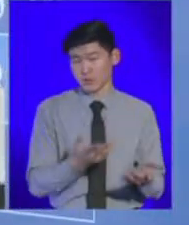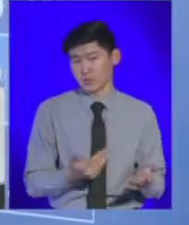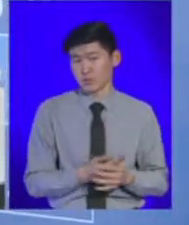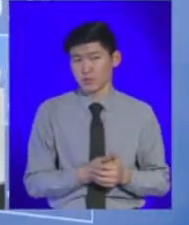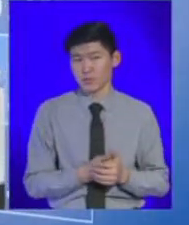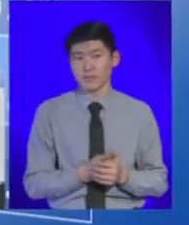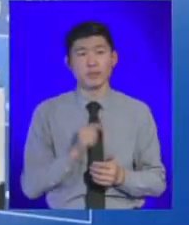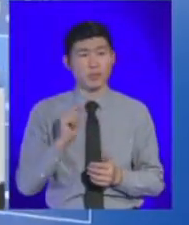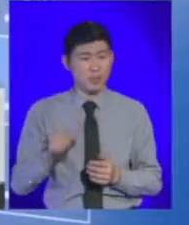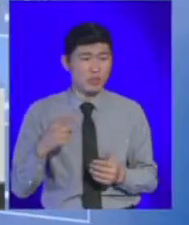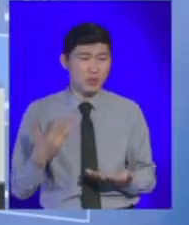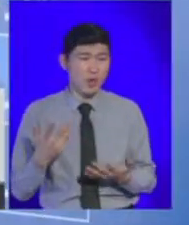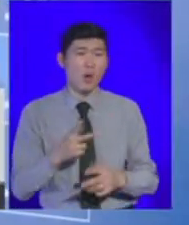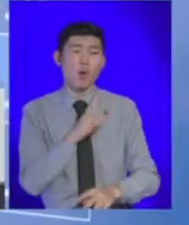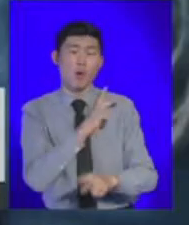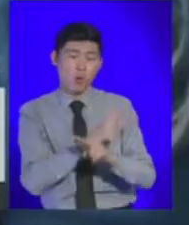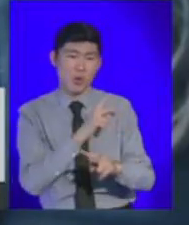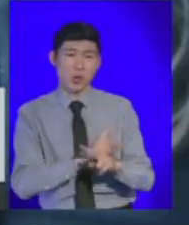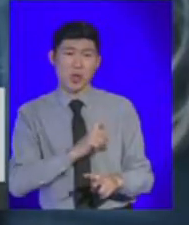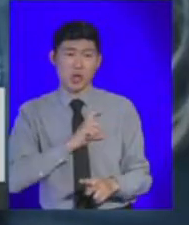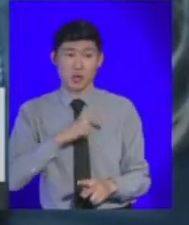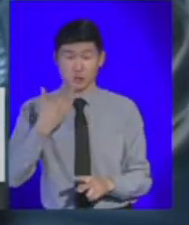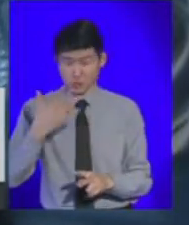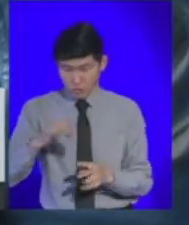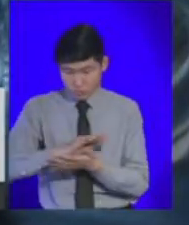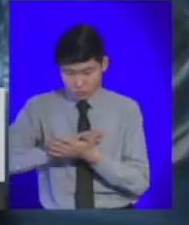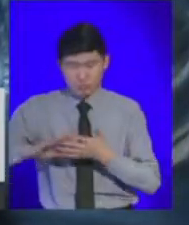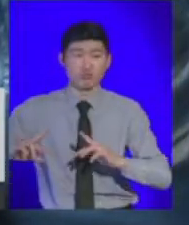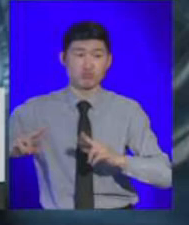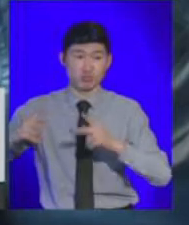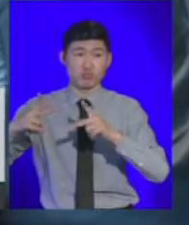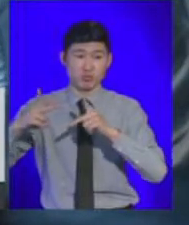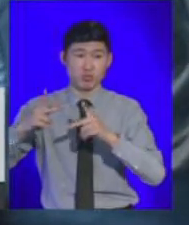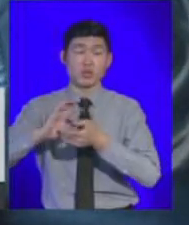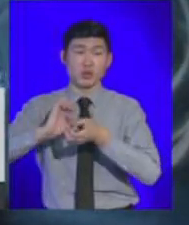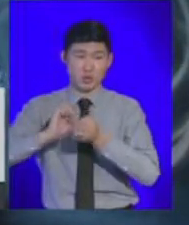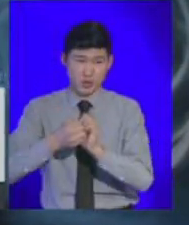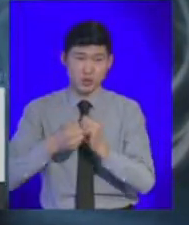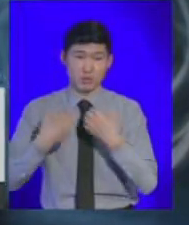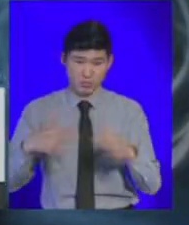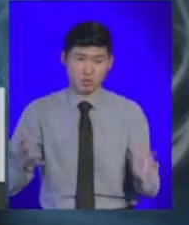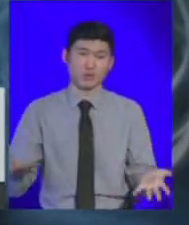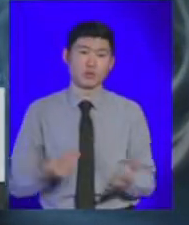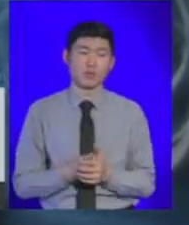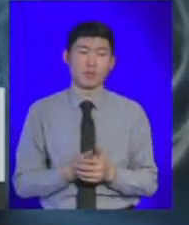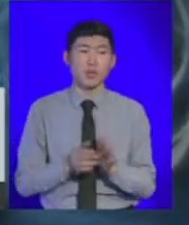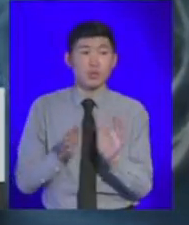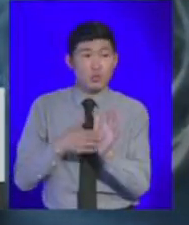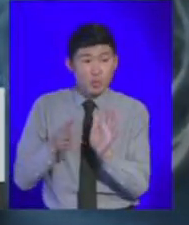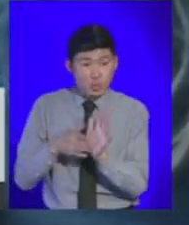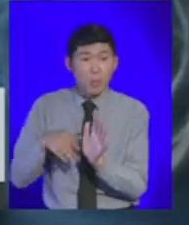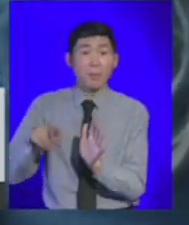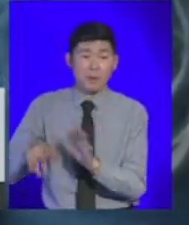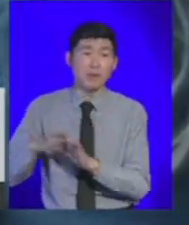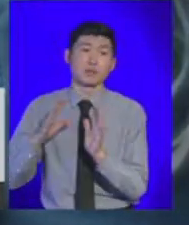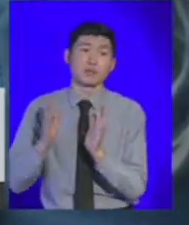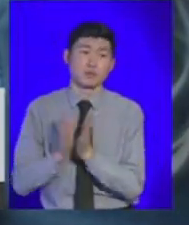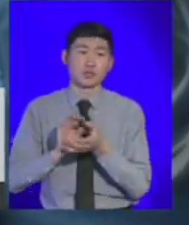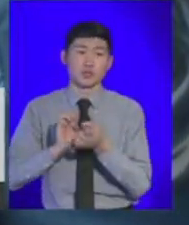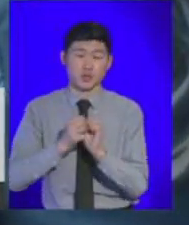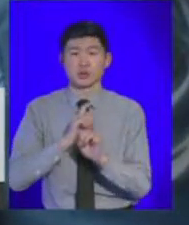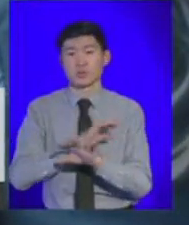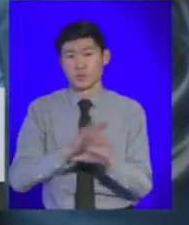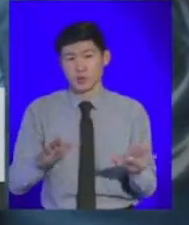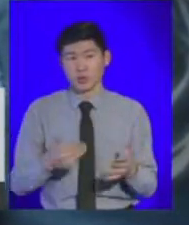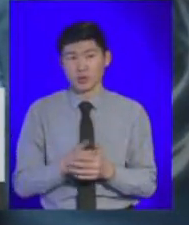тэгэл хууль хэрэгцүүлэн цөмөр энэ юугаар хийчээ. Энэ зохицуултууд л хийчээ. Дутуу зохицуултуудыг л хийчээ. Гэхдээ